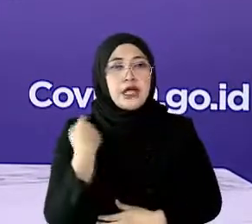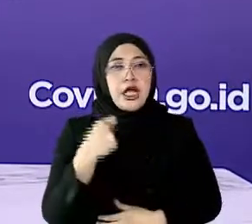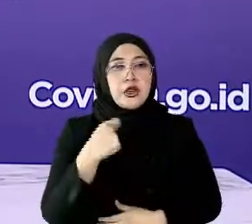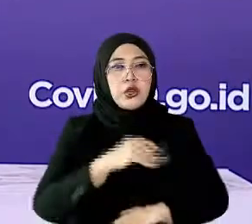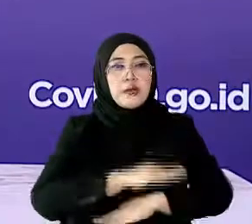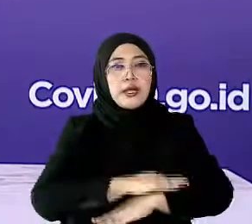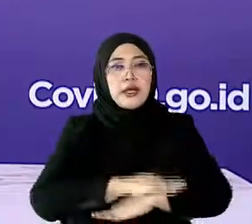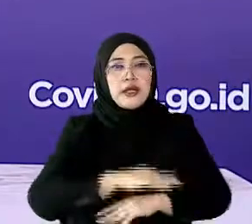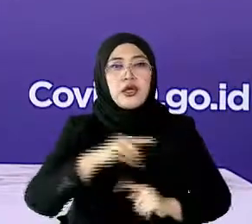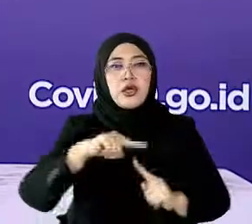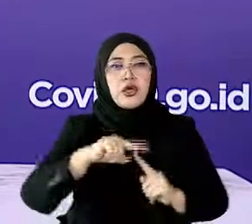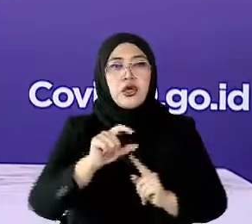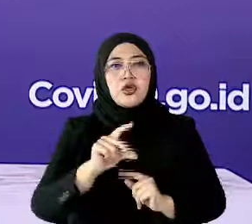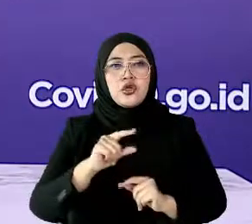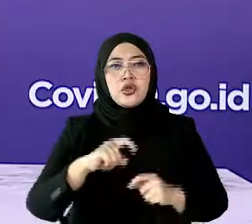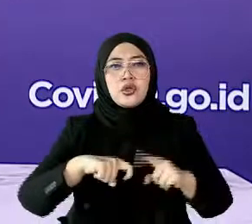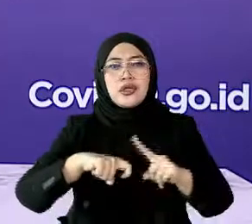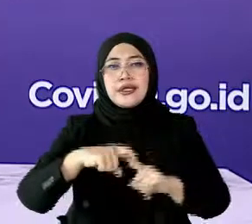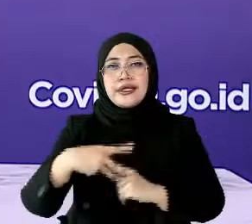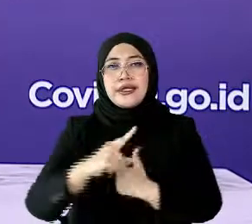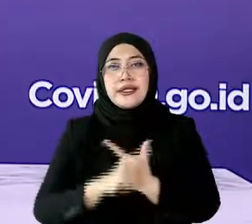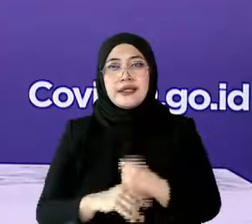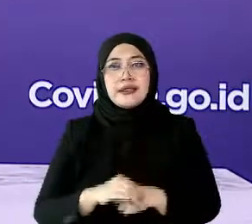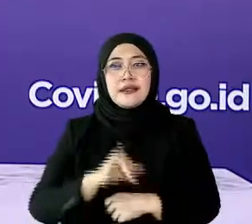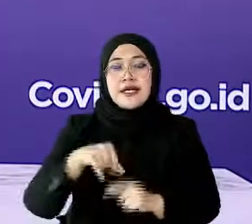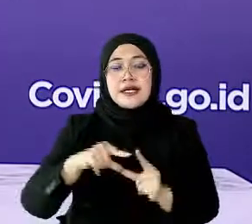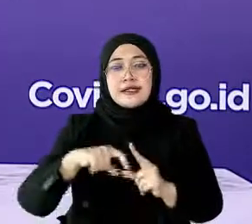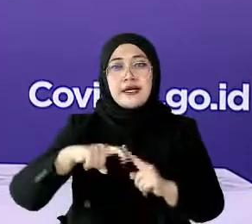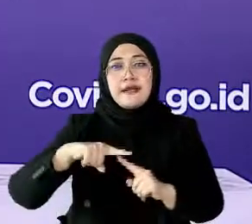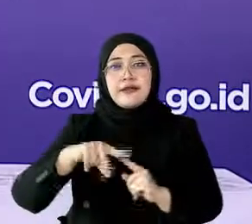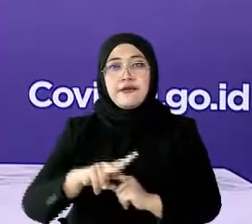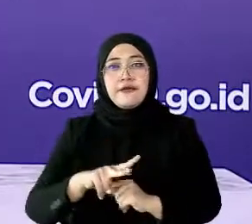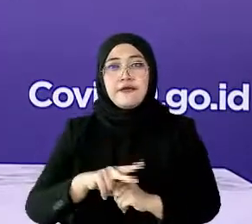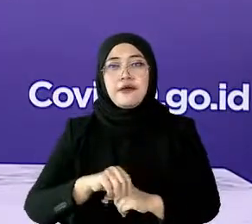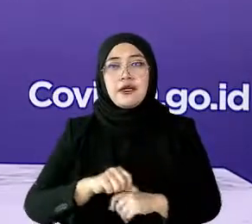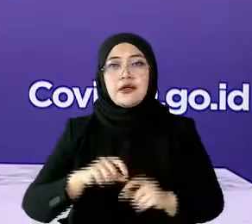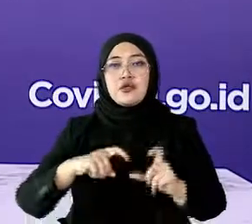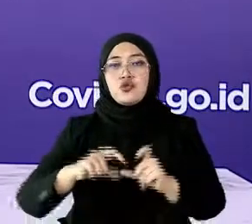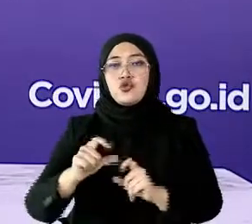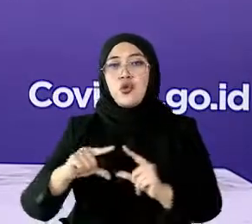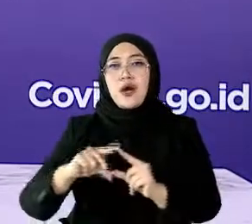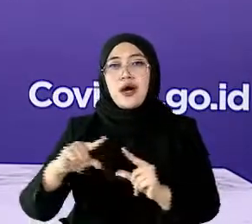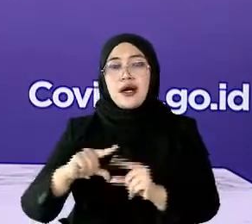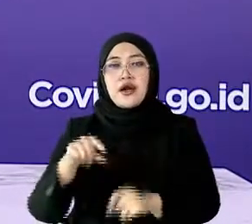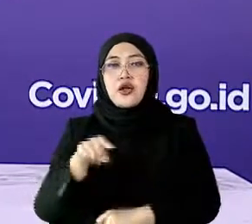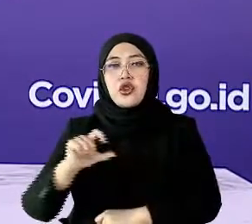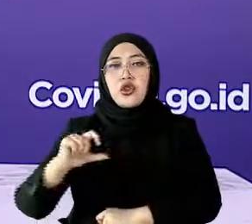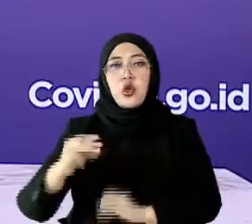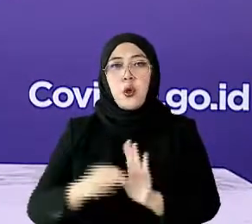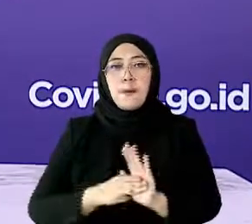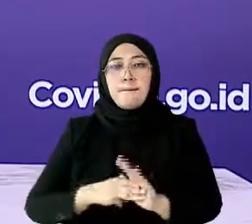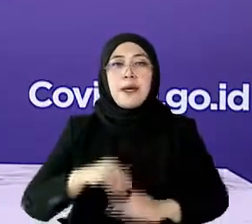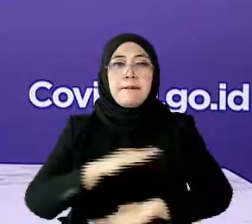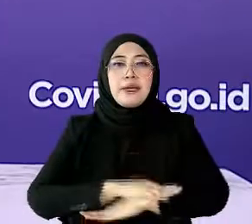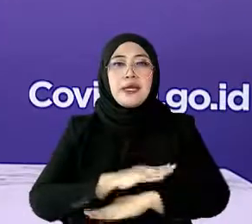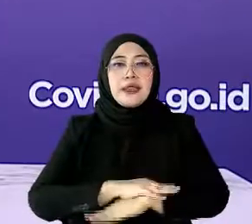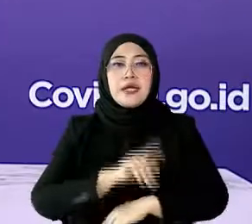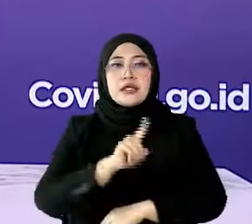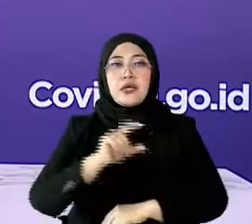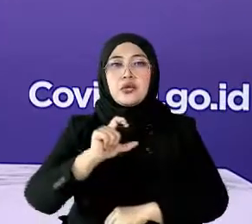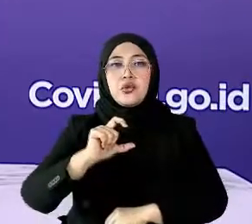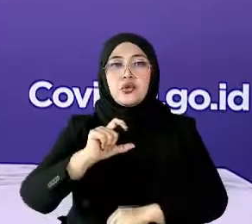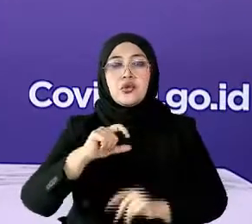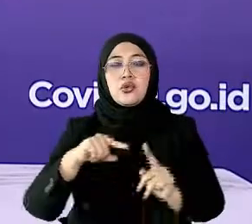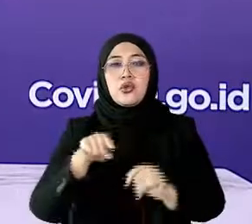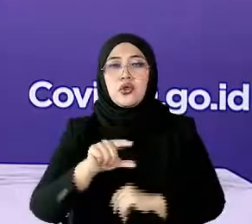ono dulu Hai hajat TV suaradotcom beritasatu.com dan cnbc